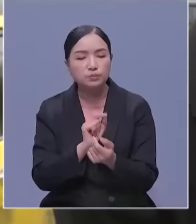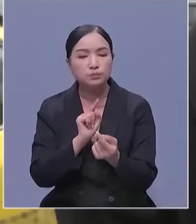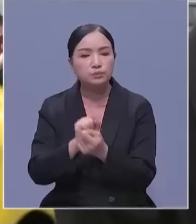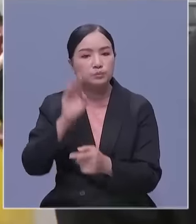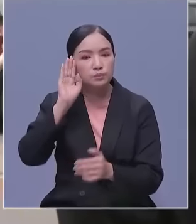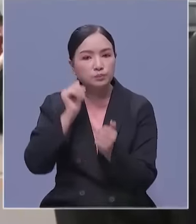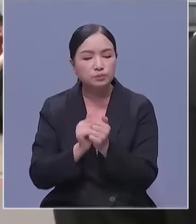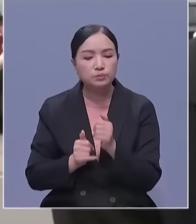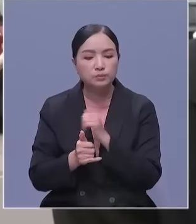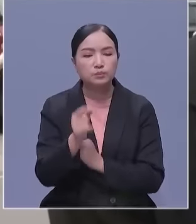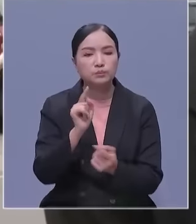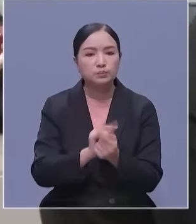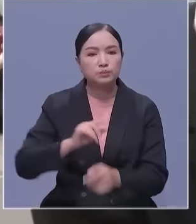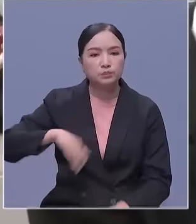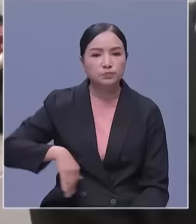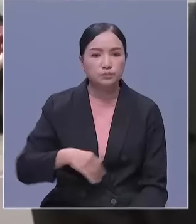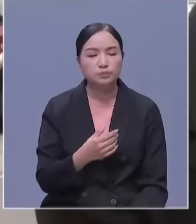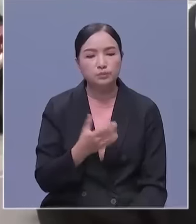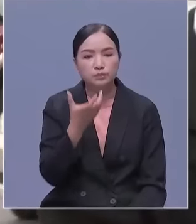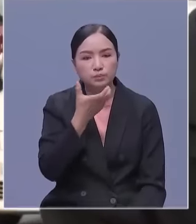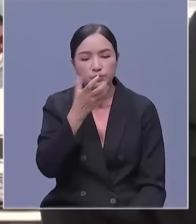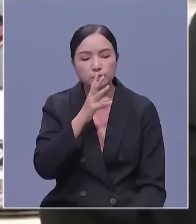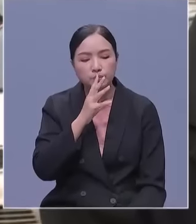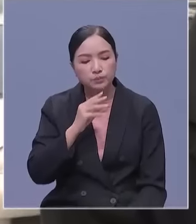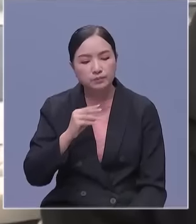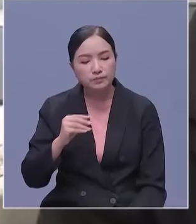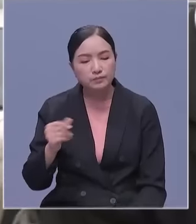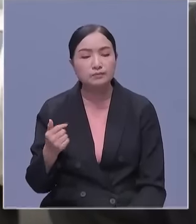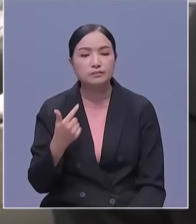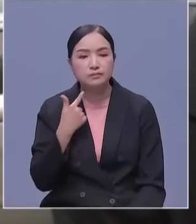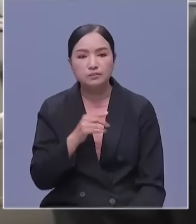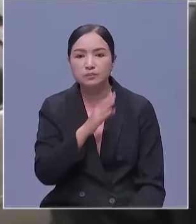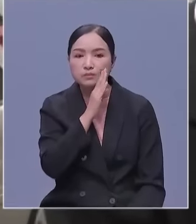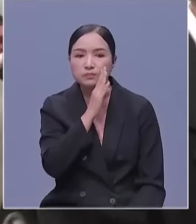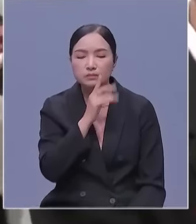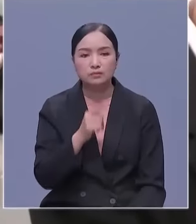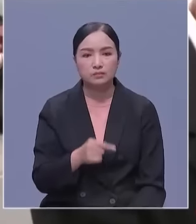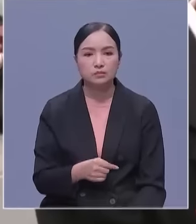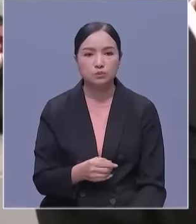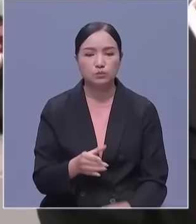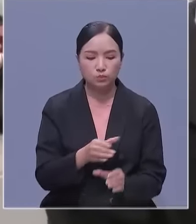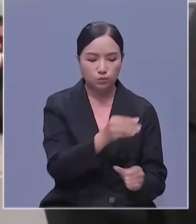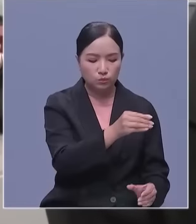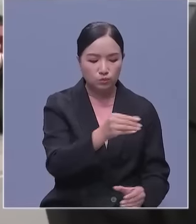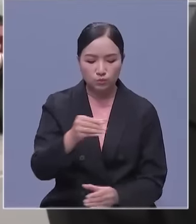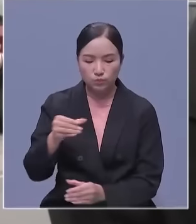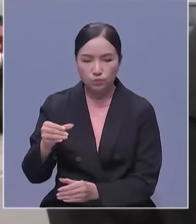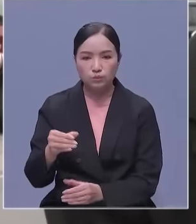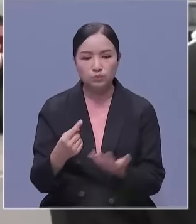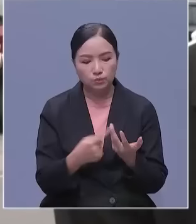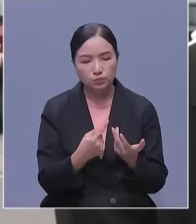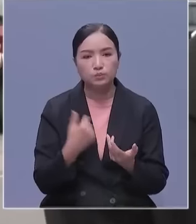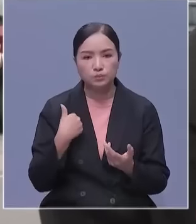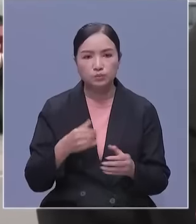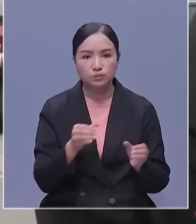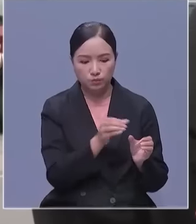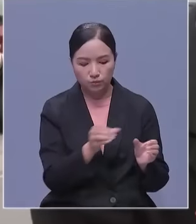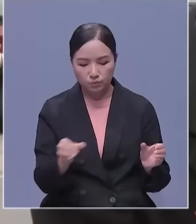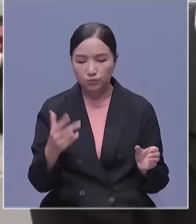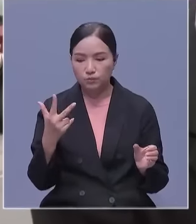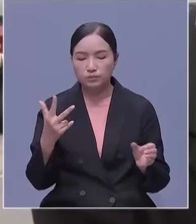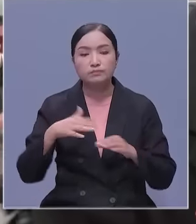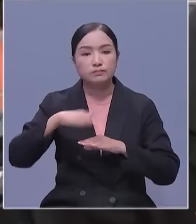อบสวนช้าๆแอลกอฮอล์จะได้หายไปแล้วก็โกหกเกี่ยวกับเรื่องจำนวนขวดของไวน์ซึ่งความจริงมีมากกว่า3ขว